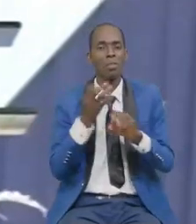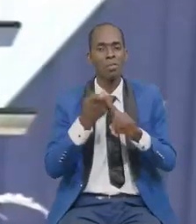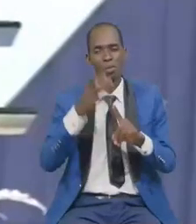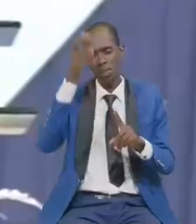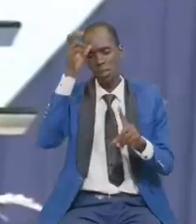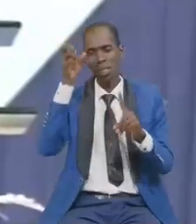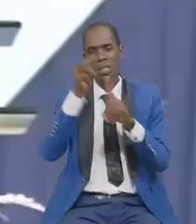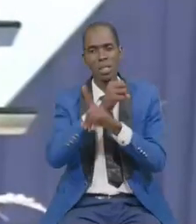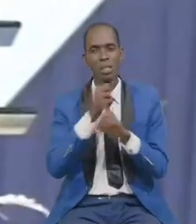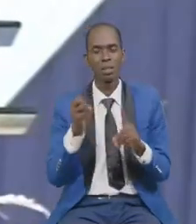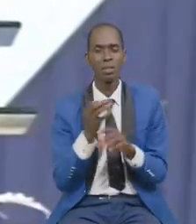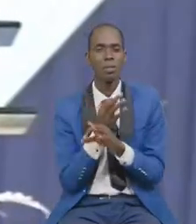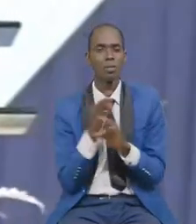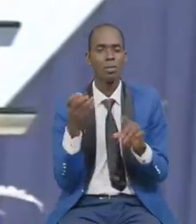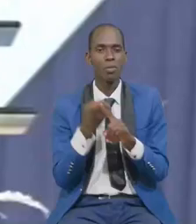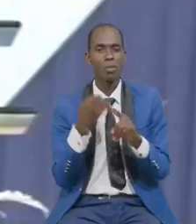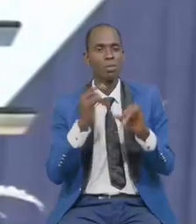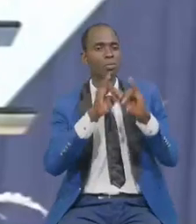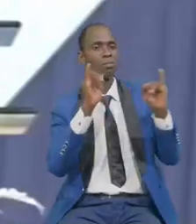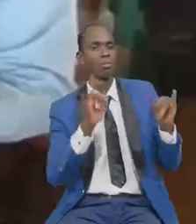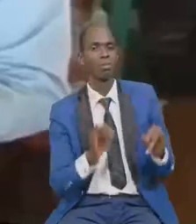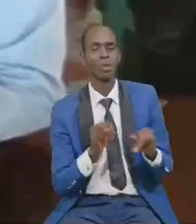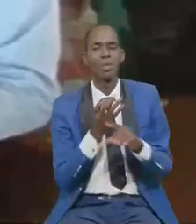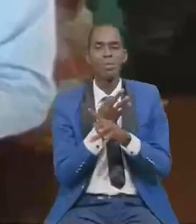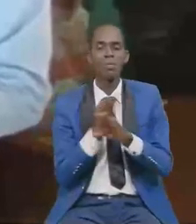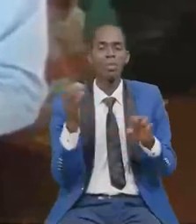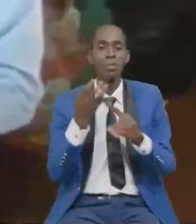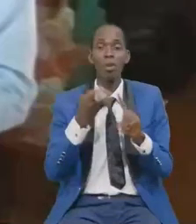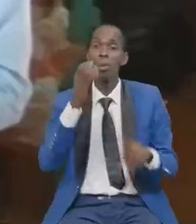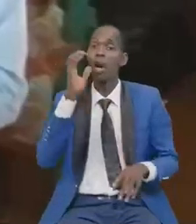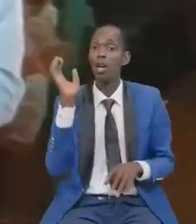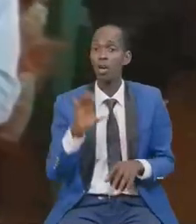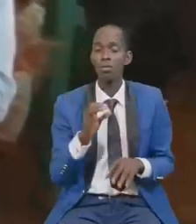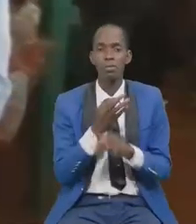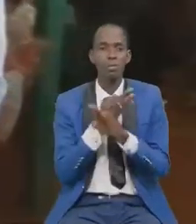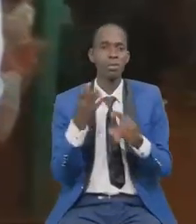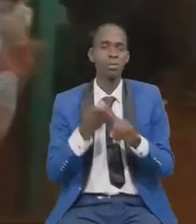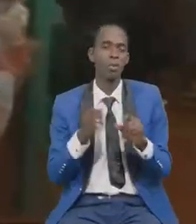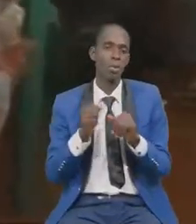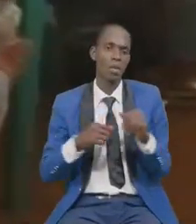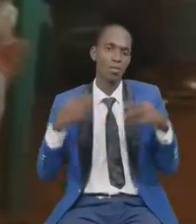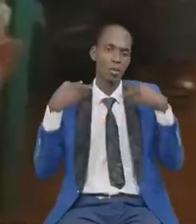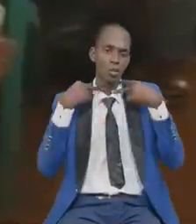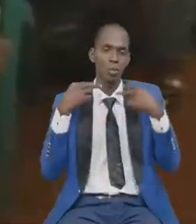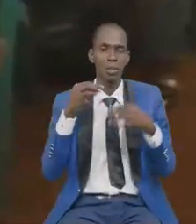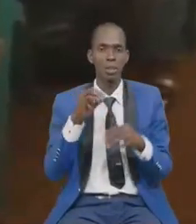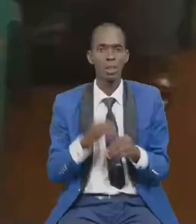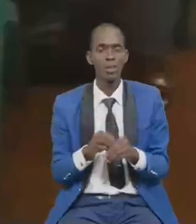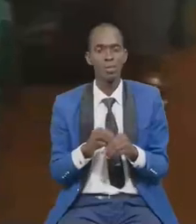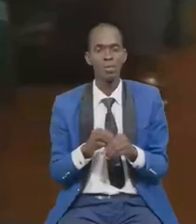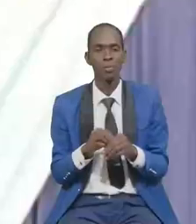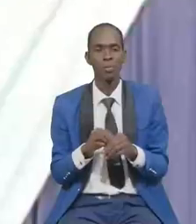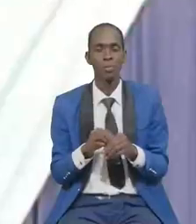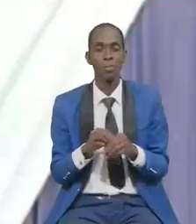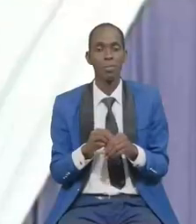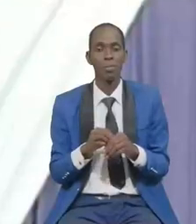sataniques. De la malédiction. De tout joug. Jean 8, 36. Si le